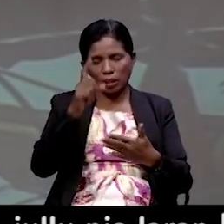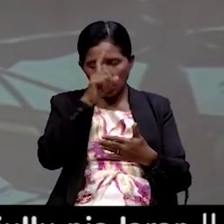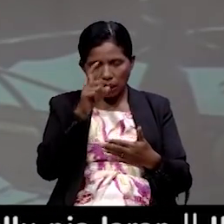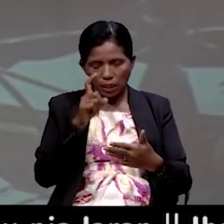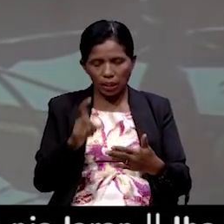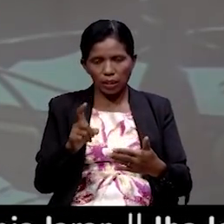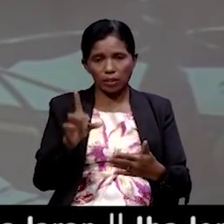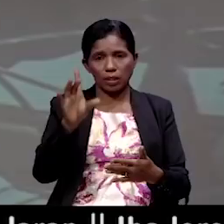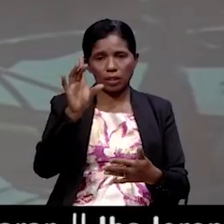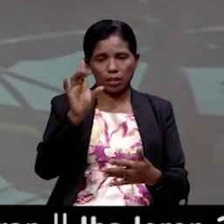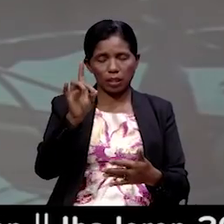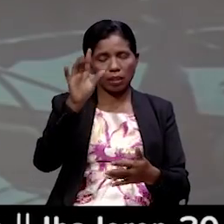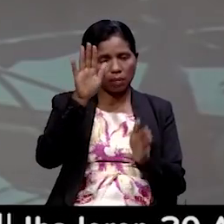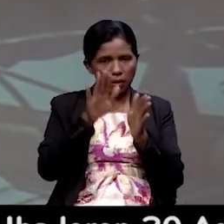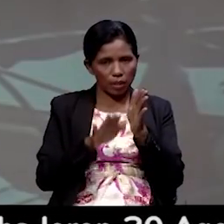a 7 anos, salvo